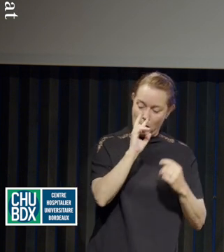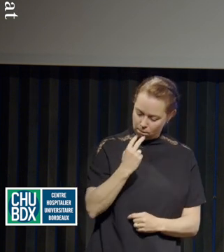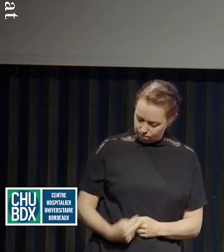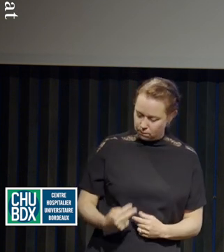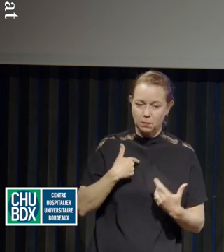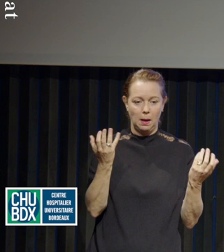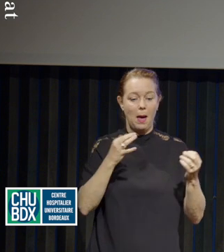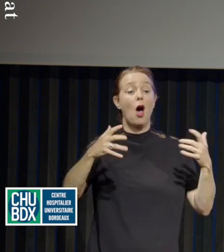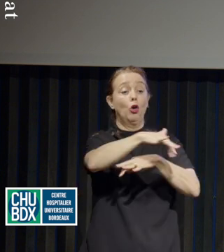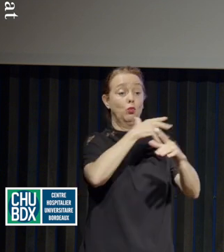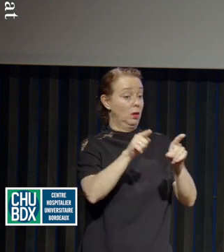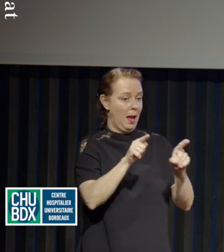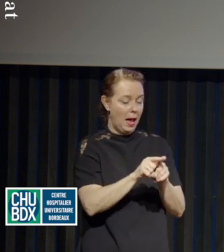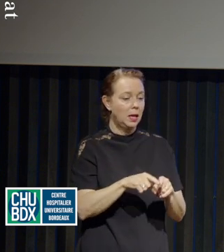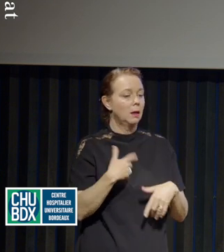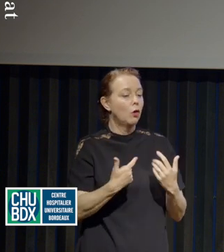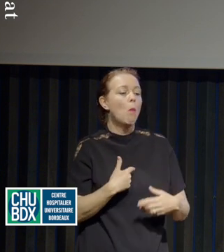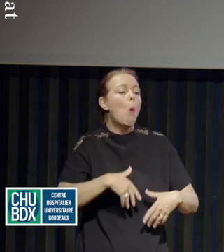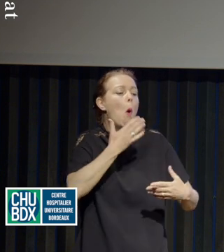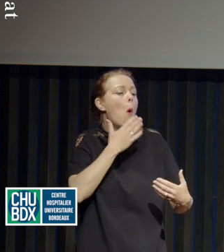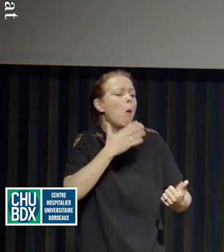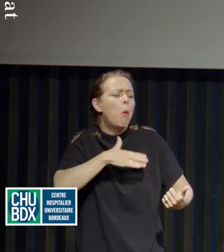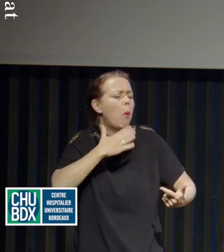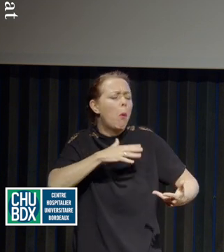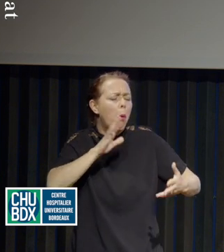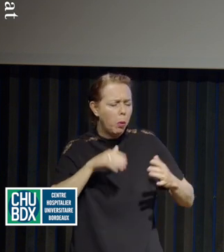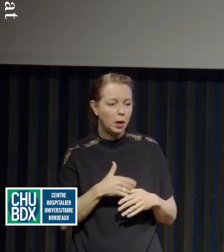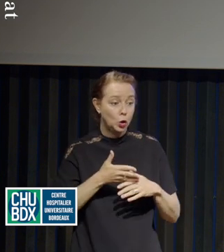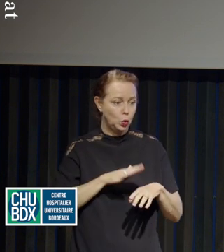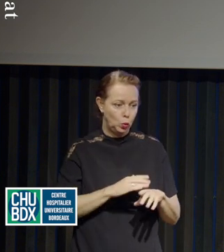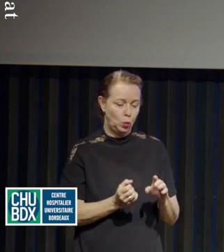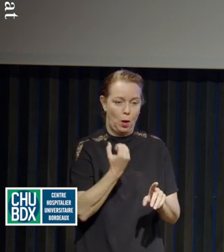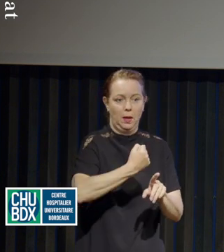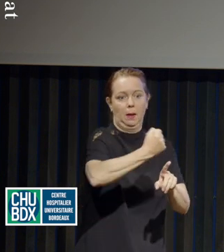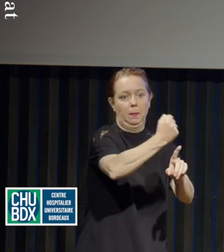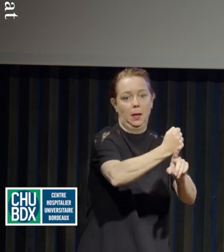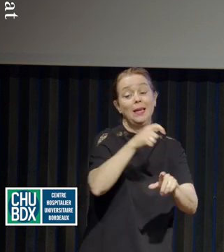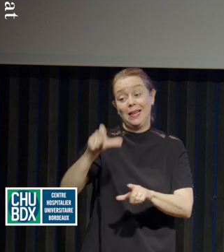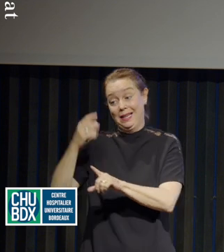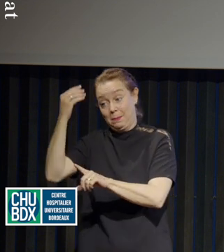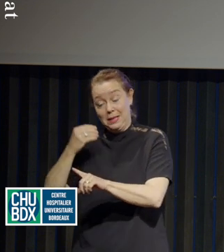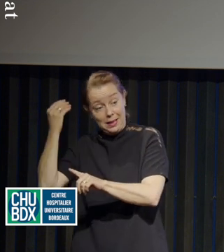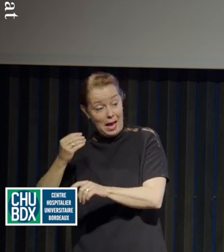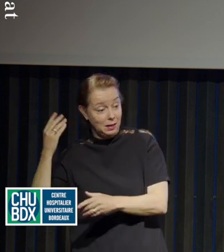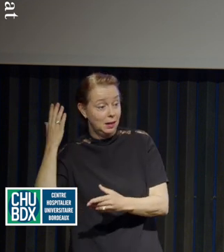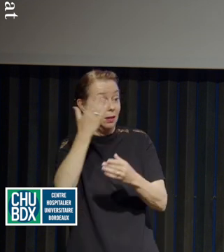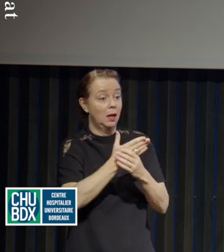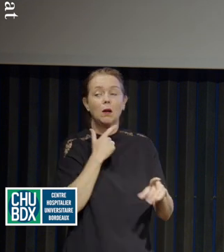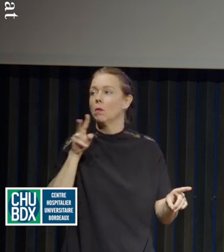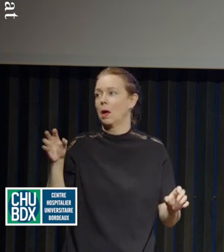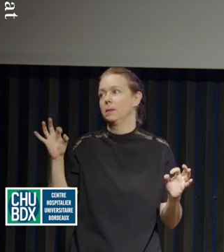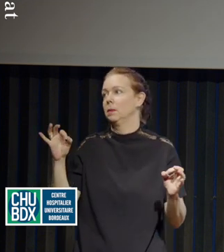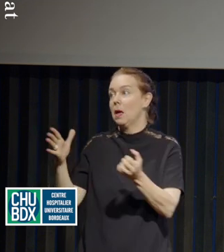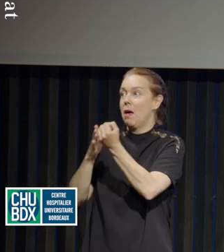être banalisés jusqu'à ce qu'ils s'aggravent et les psychiatres n'apparaissent généralement pas comme des